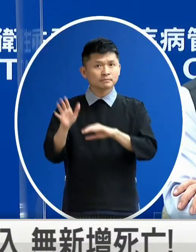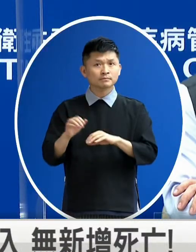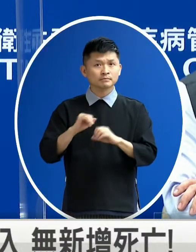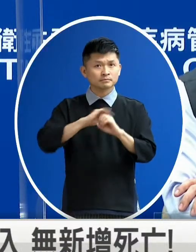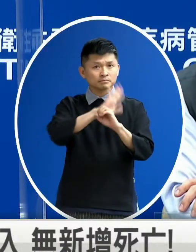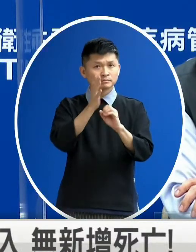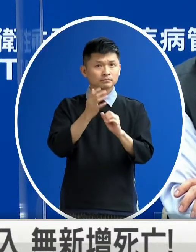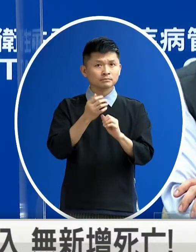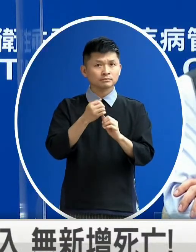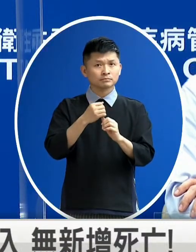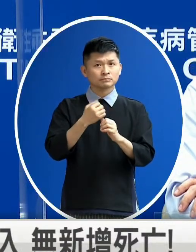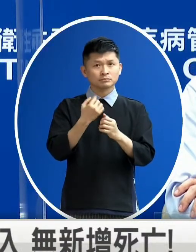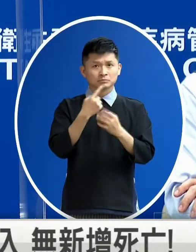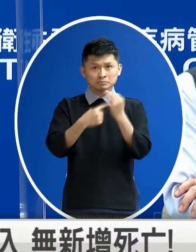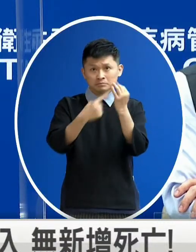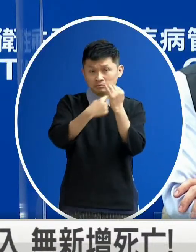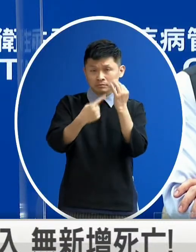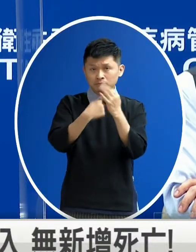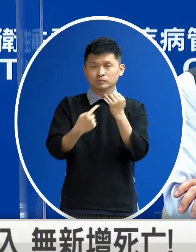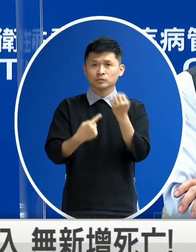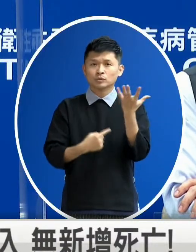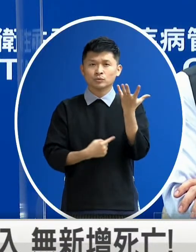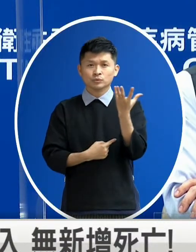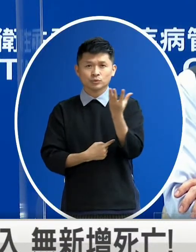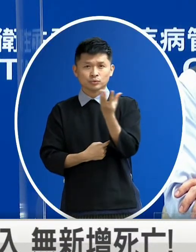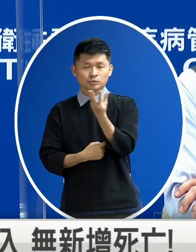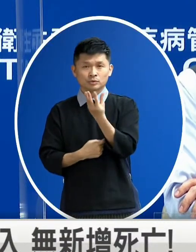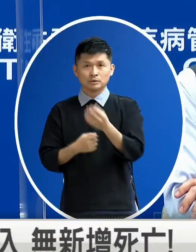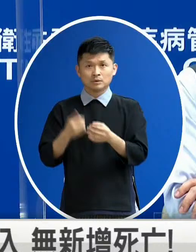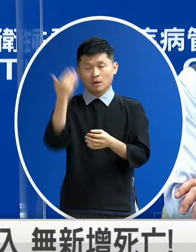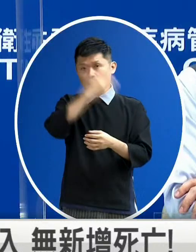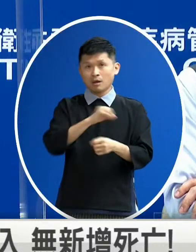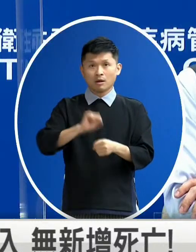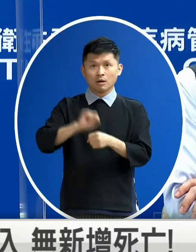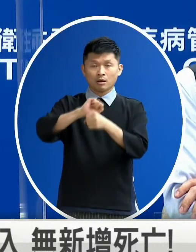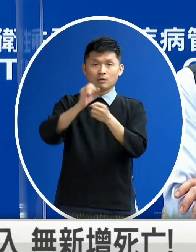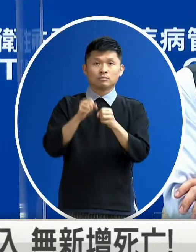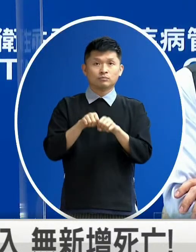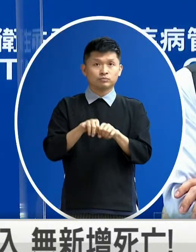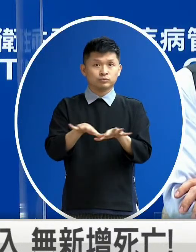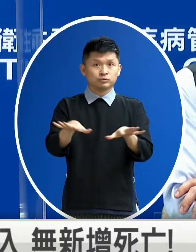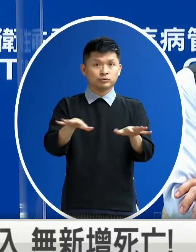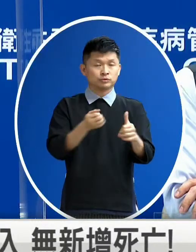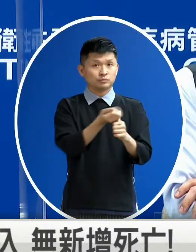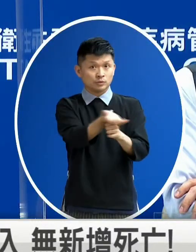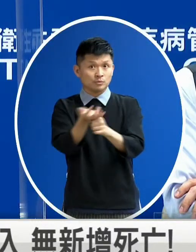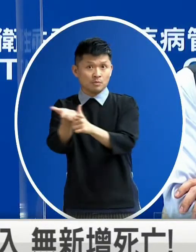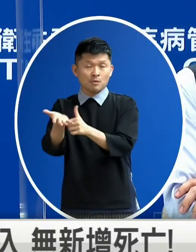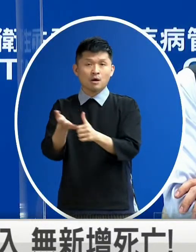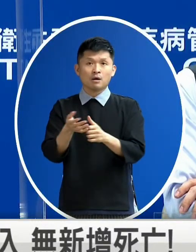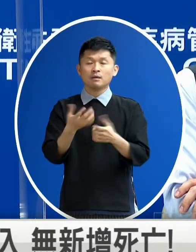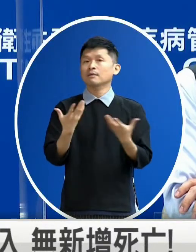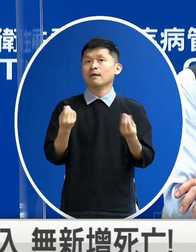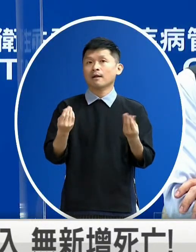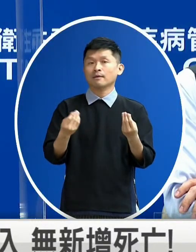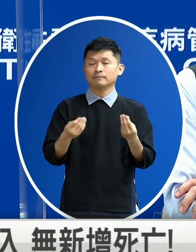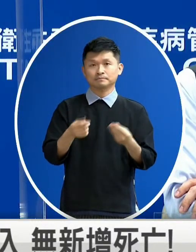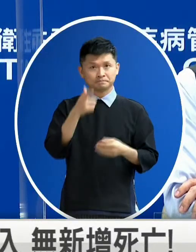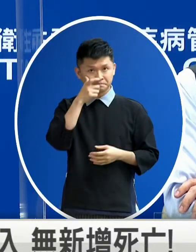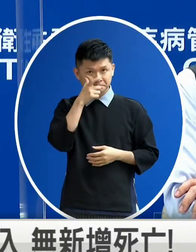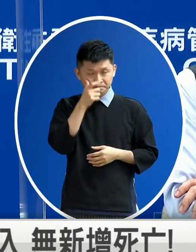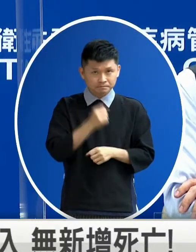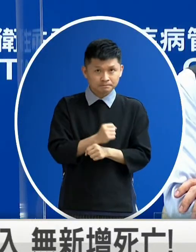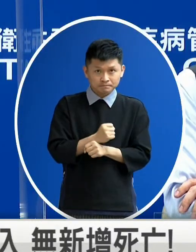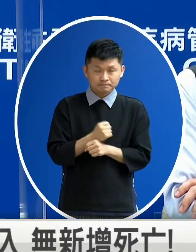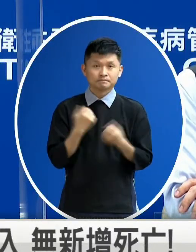的疫情都稳定，并没有新增的一些传播的链，所以在这里我们持续的观察，不